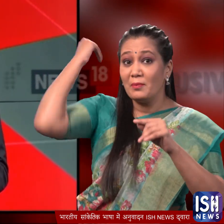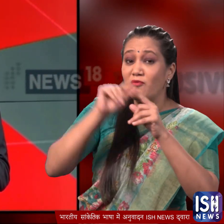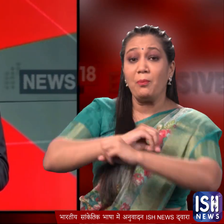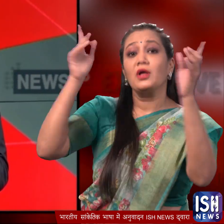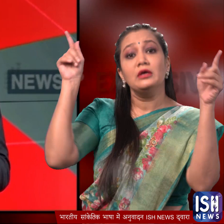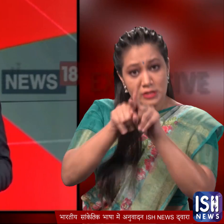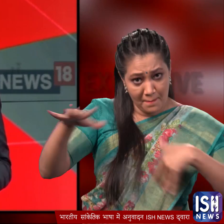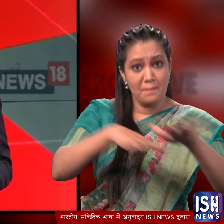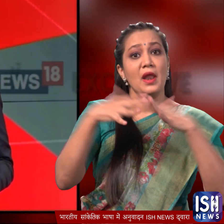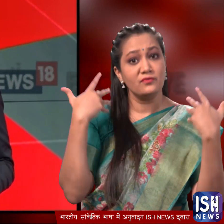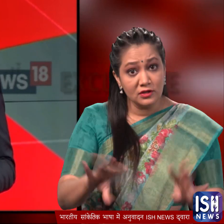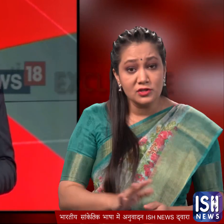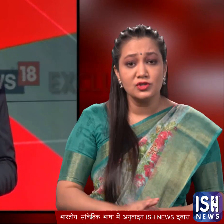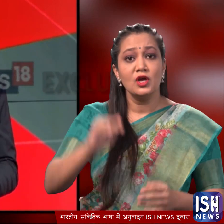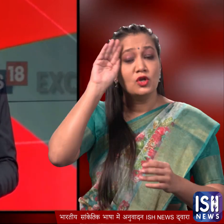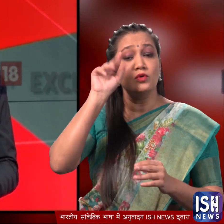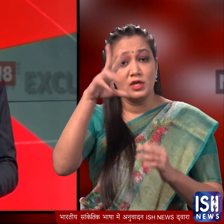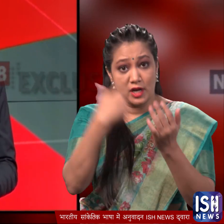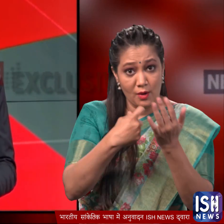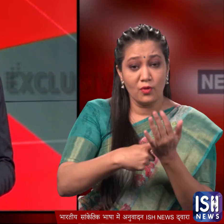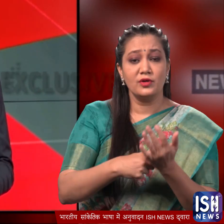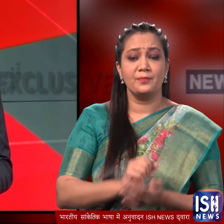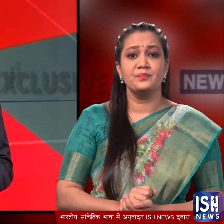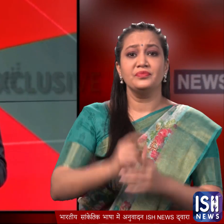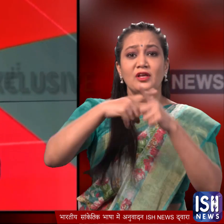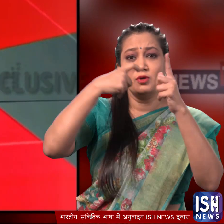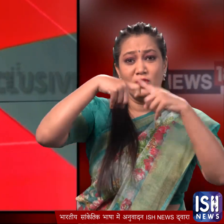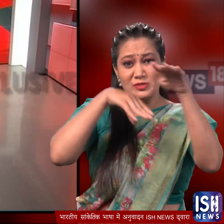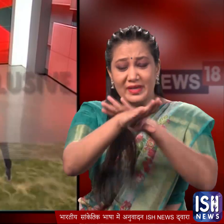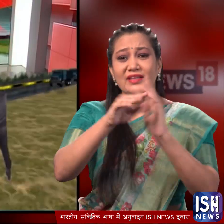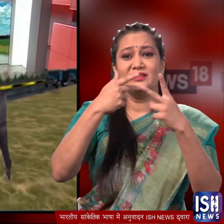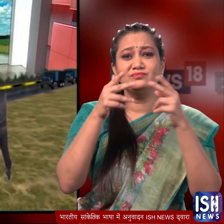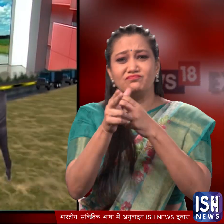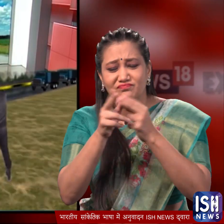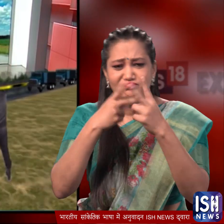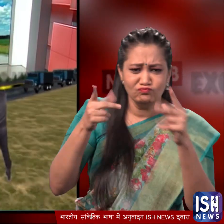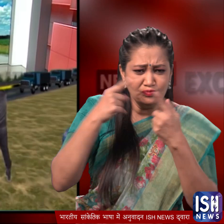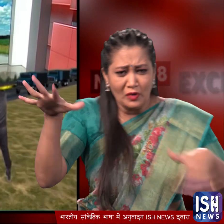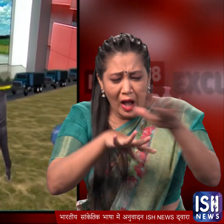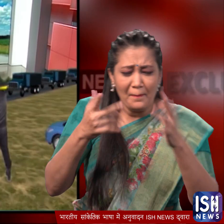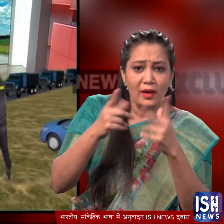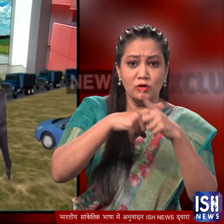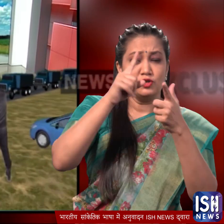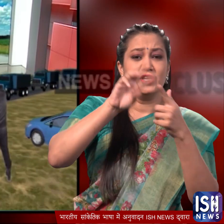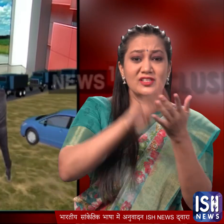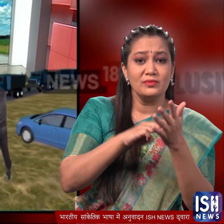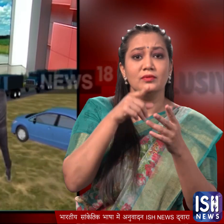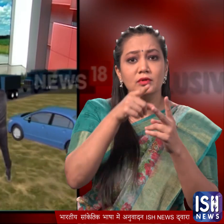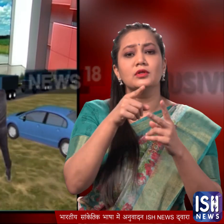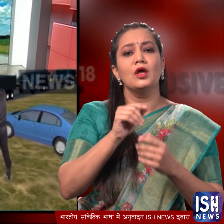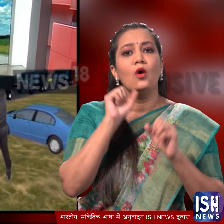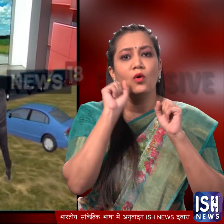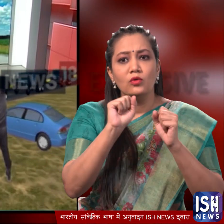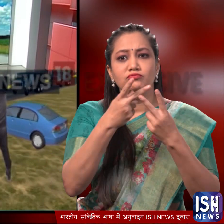पुलवामा जैसे हमलों की फिराक में है। न्यूज़ 18 के नीतीश कुमार की रिपोर्ट है कि जम्मू कश्मीर में सेना की ताबड़तोड़ कार्रवाई से बौखलाए